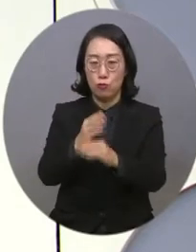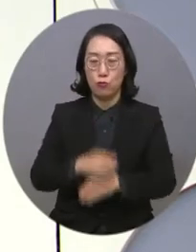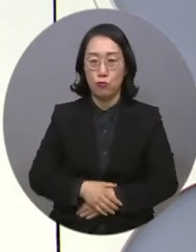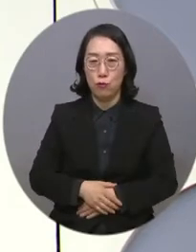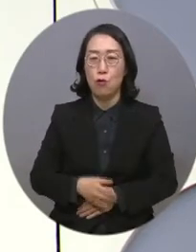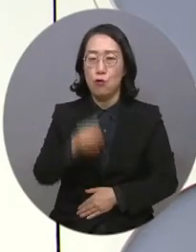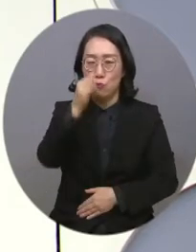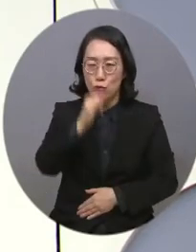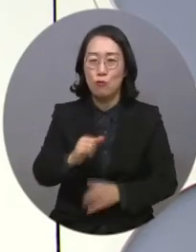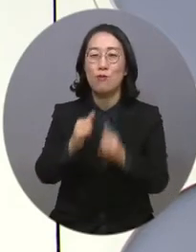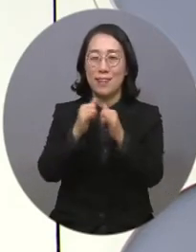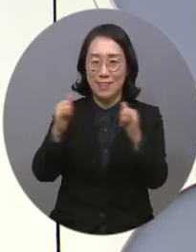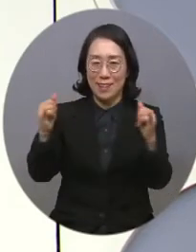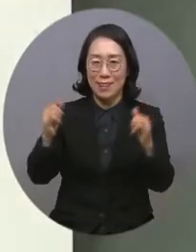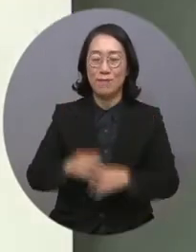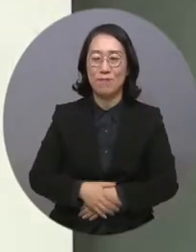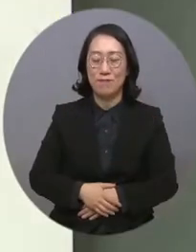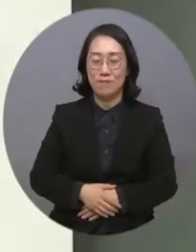훌륭한 사람이죠. 예.